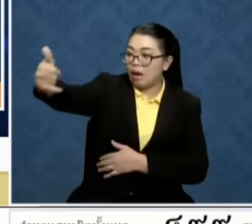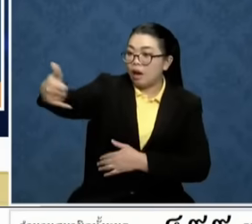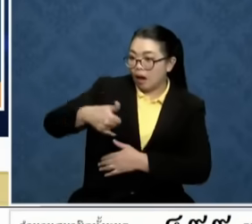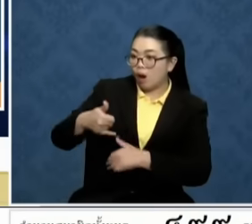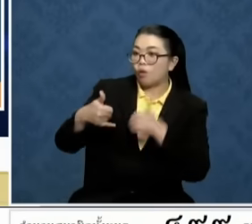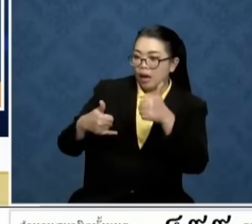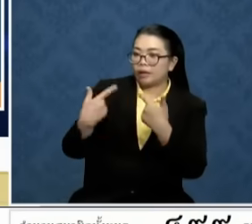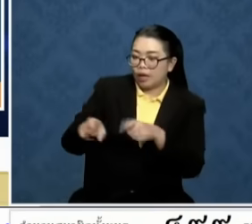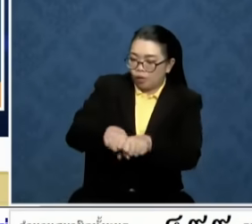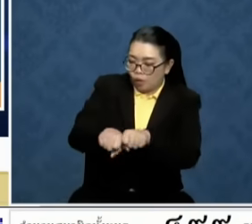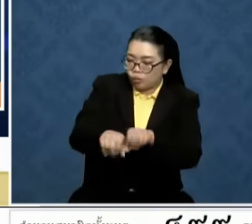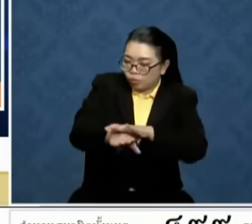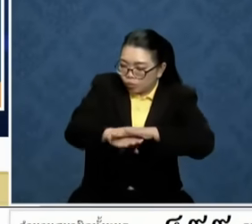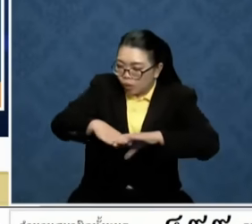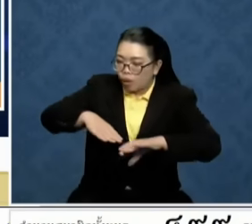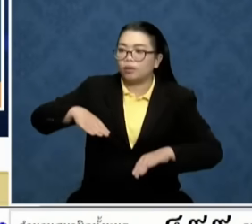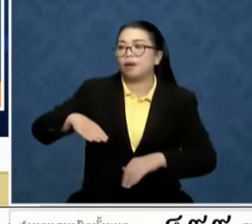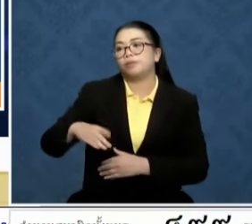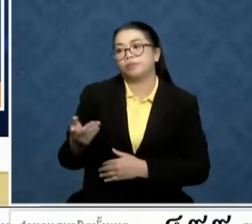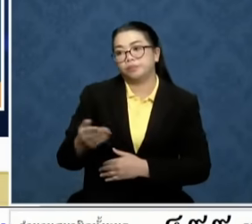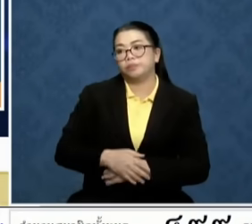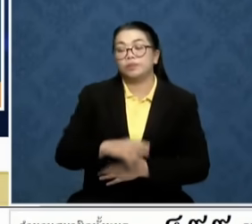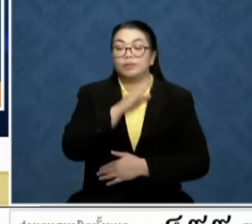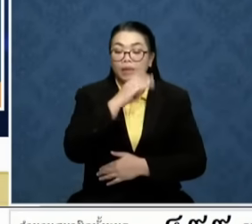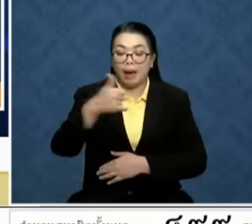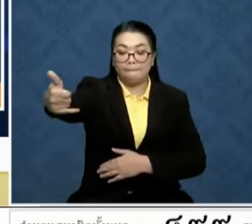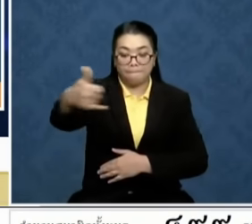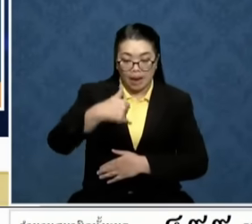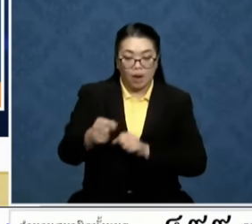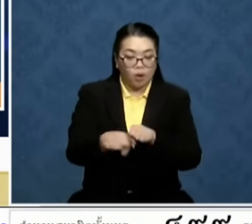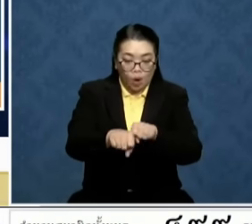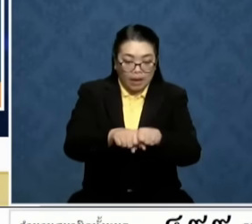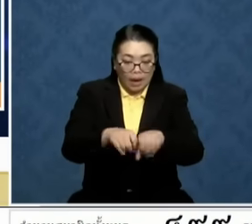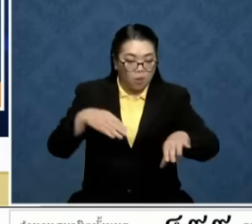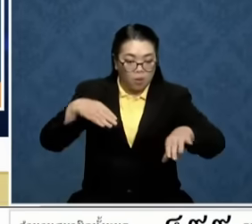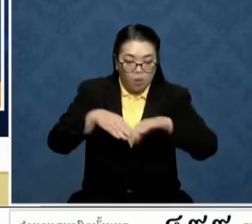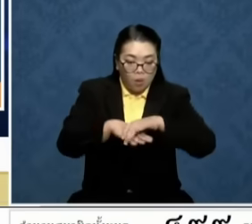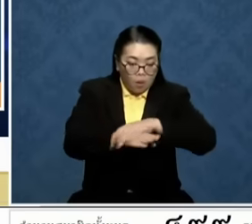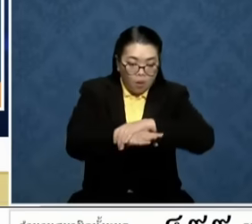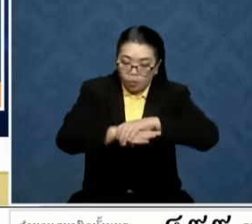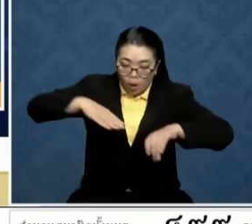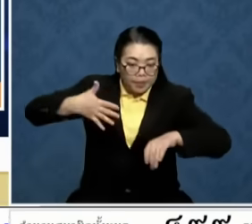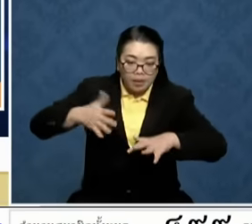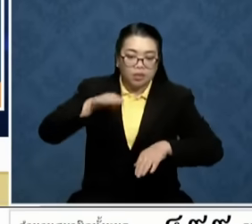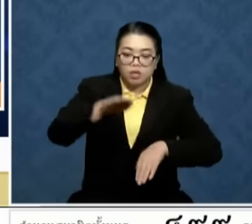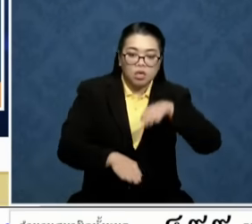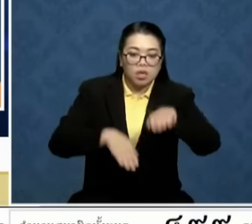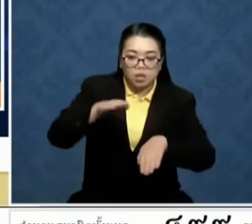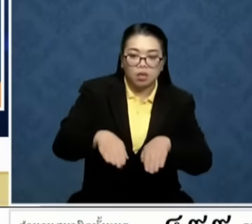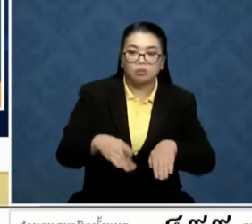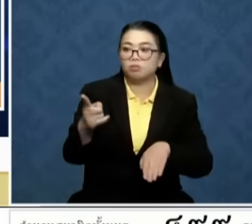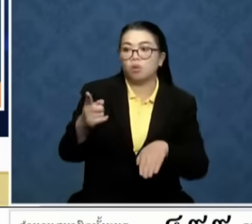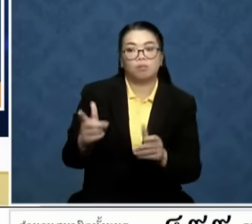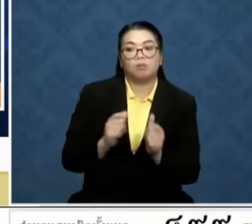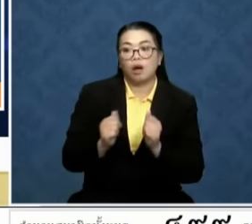ผมได้แต่ต้องถอดรองเท้าแต่ถ้าท่านประธานมาถึงท่านประธานไม่ยอมถอดรองเท้าแล้วเดินย่ำเข้าบ้านผมเลยหมายความว่าผมอนุญาตให้ท่าน